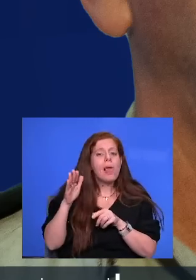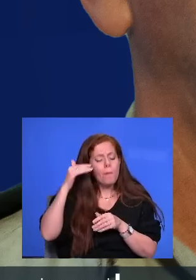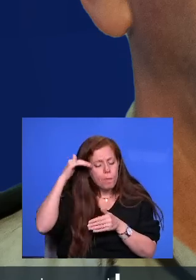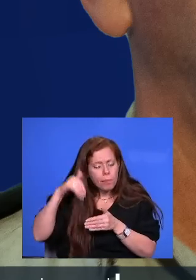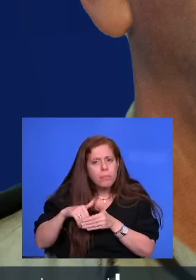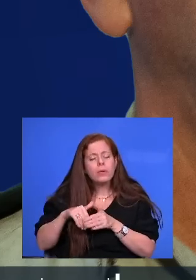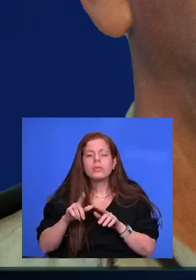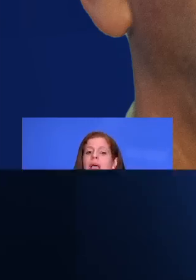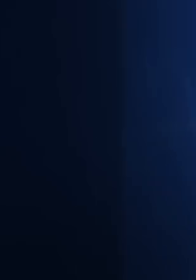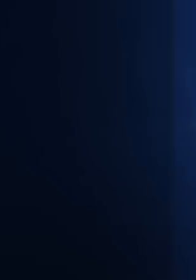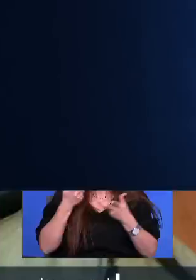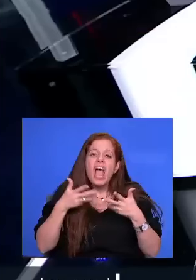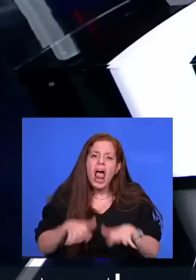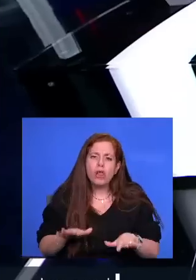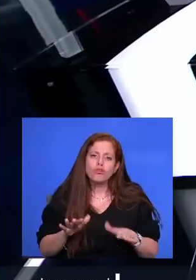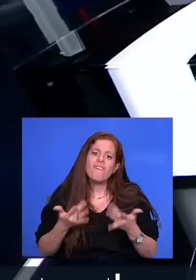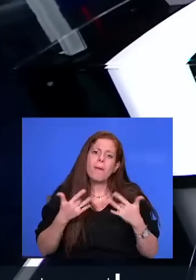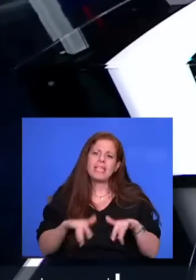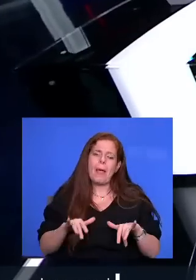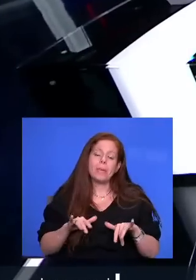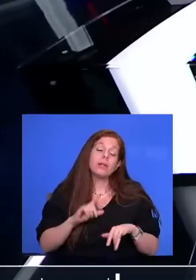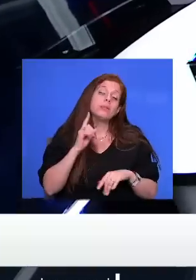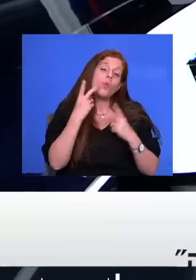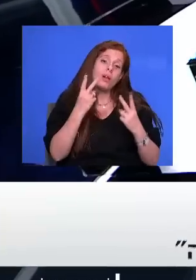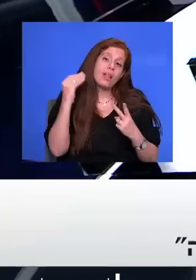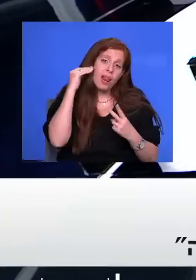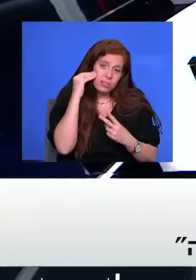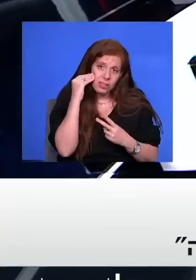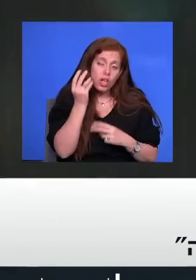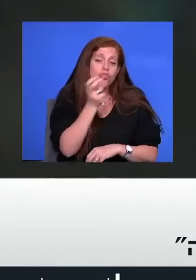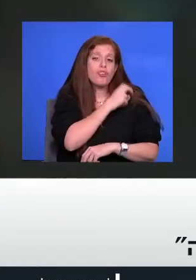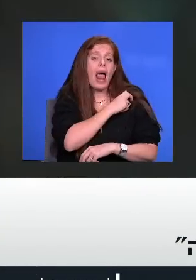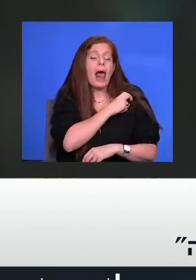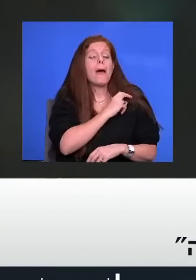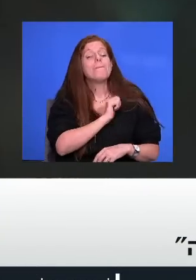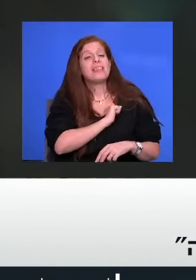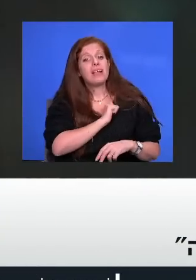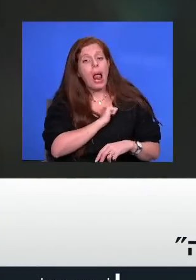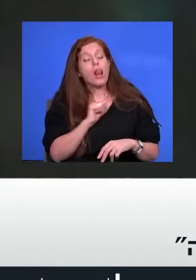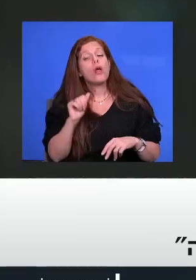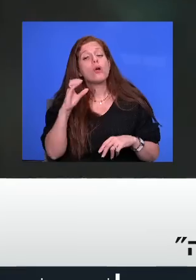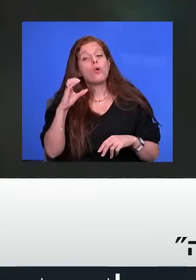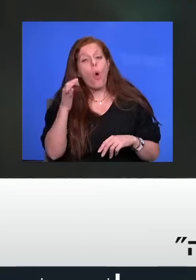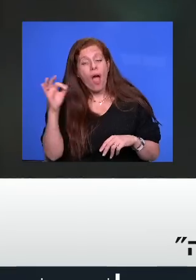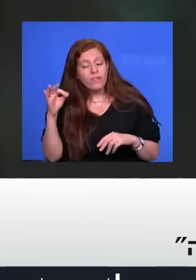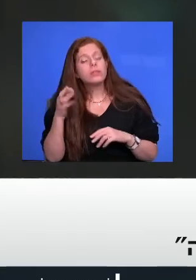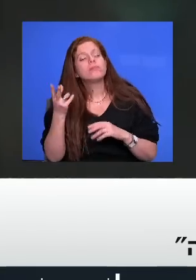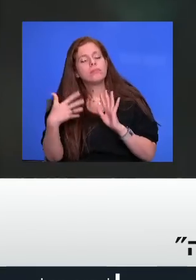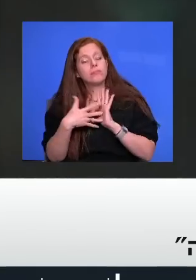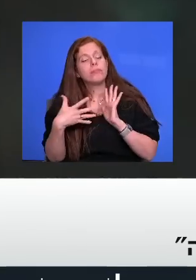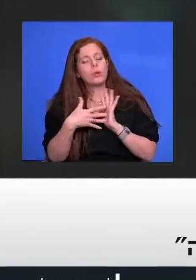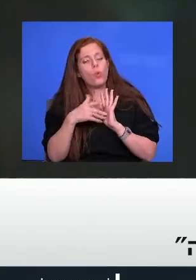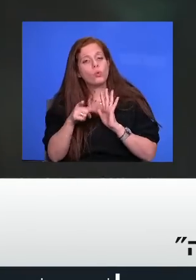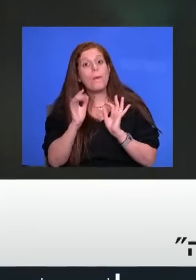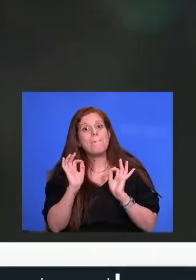מנהיגות חלשה ומתחמקת. אולי כדאי להזכיר שעל הרמטכ"ל כוכבי נמתחה ביקורת בדיוק בנושא הזה. נביא את תגובת